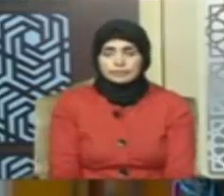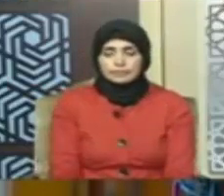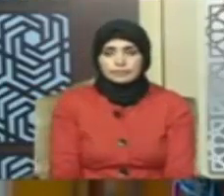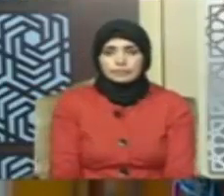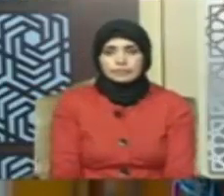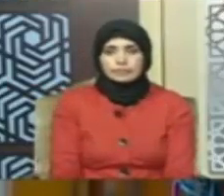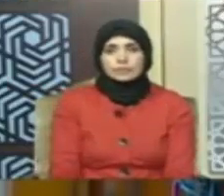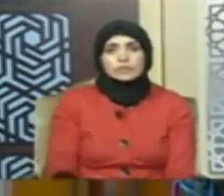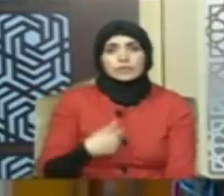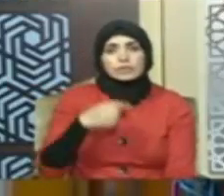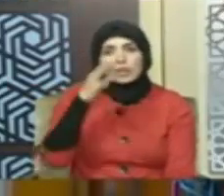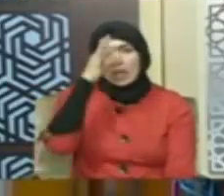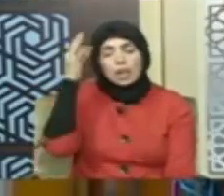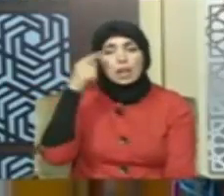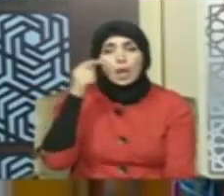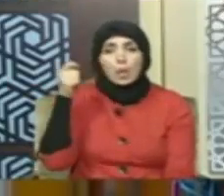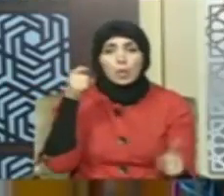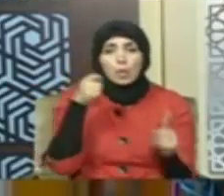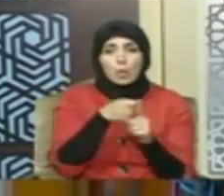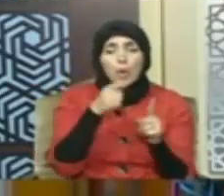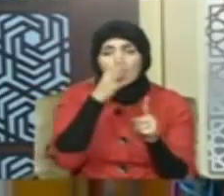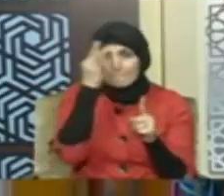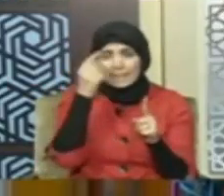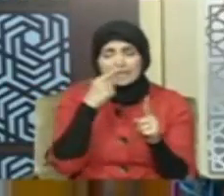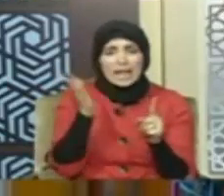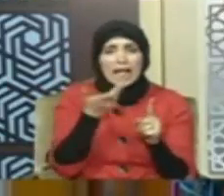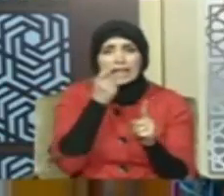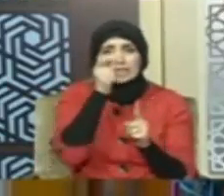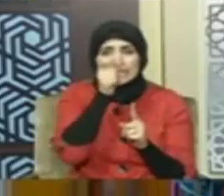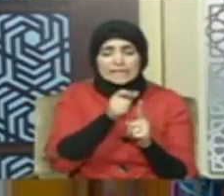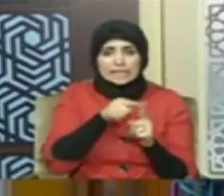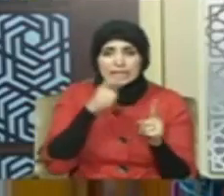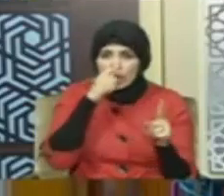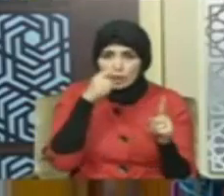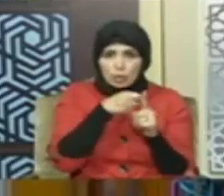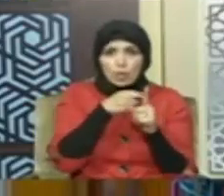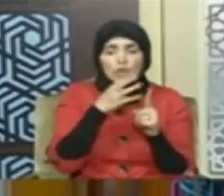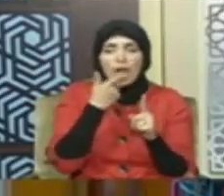وإذا مس الإنسان الضر دعانا،